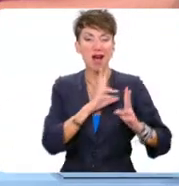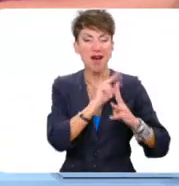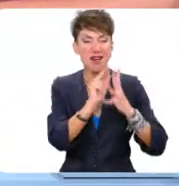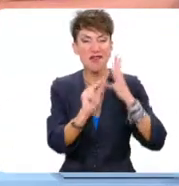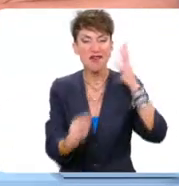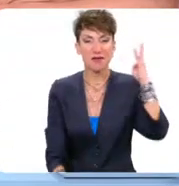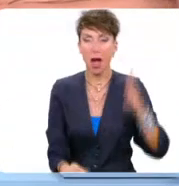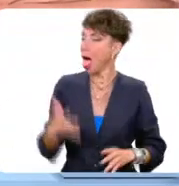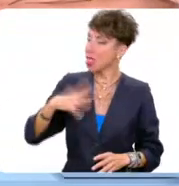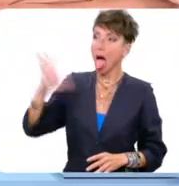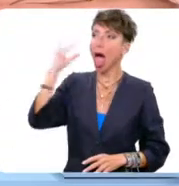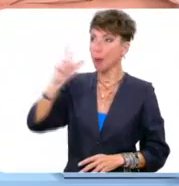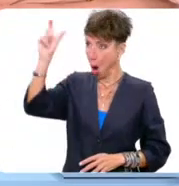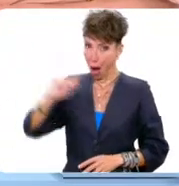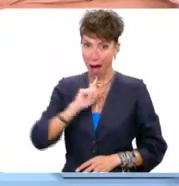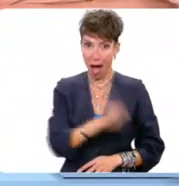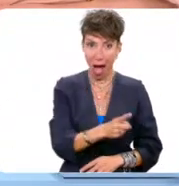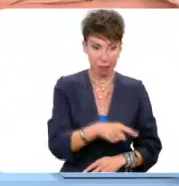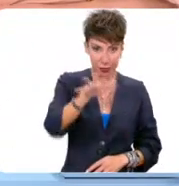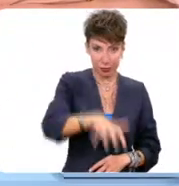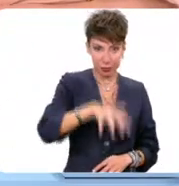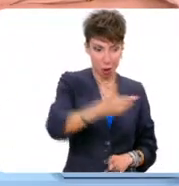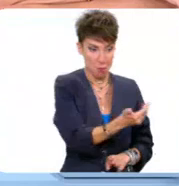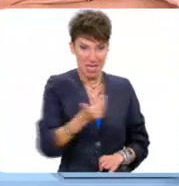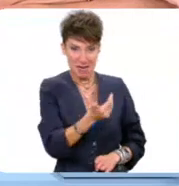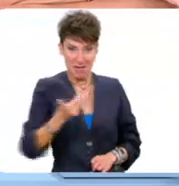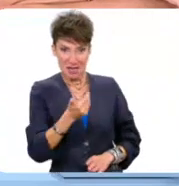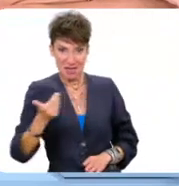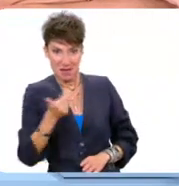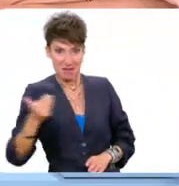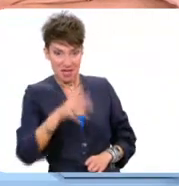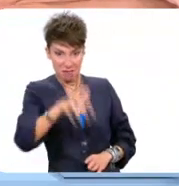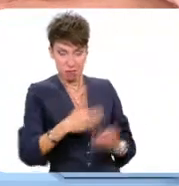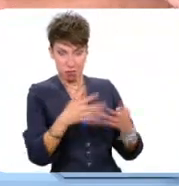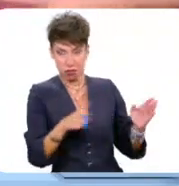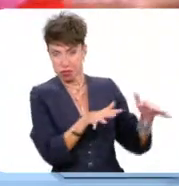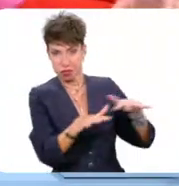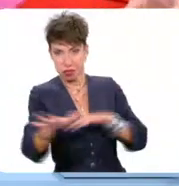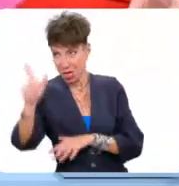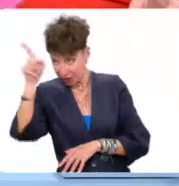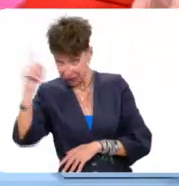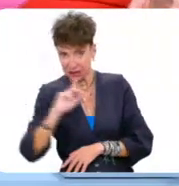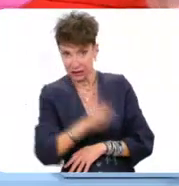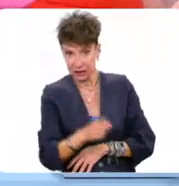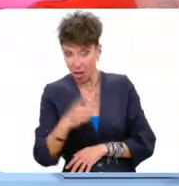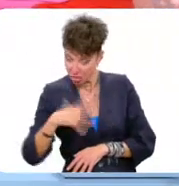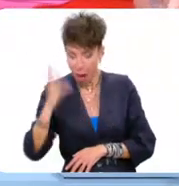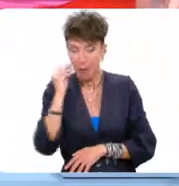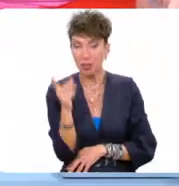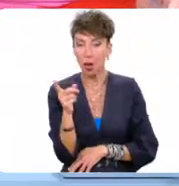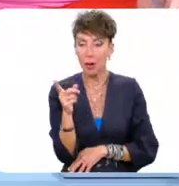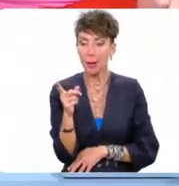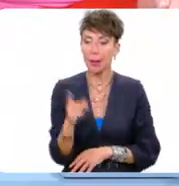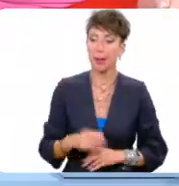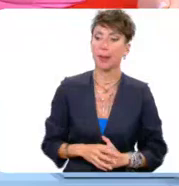δώσατε εσείς καταρχάς α το πάρω απ την απ το πρώτο σκέλος της ερώτησής σας πράγματι έχει